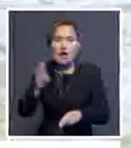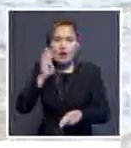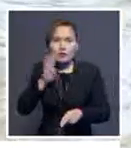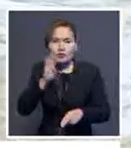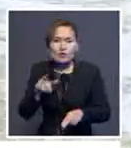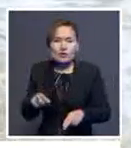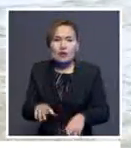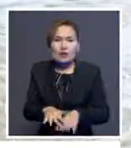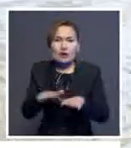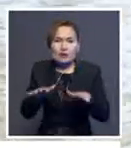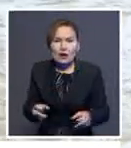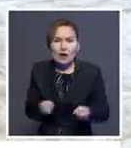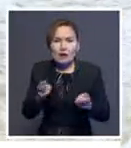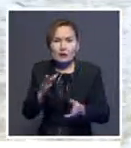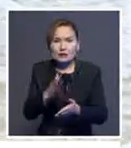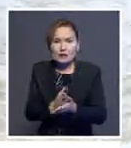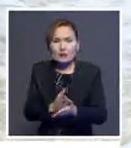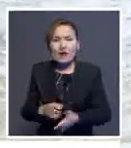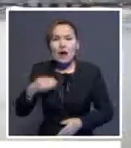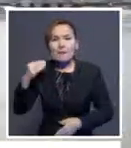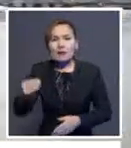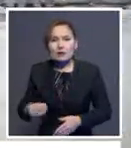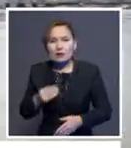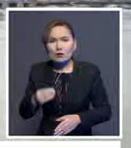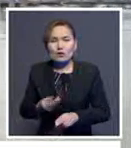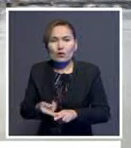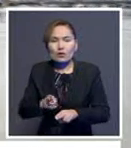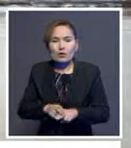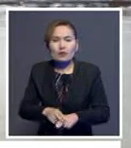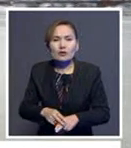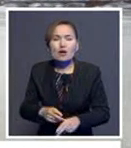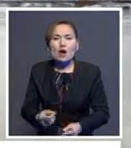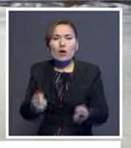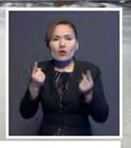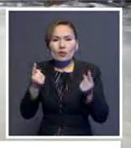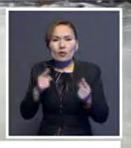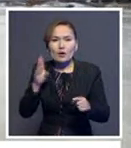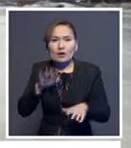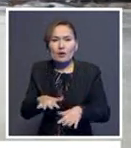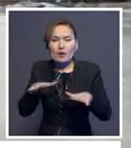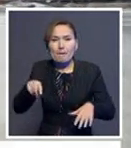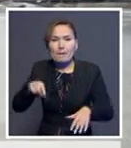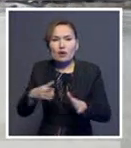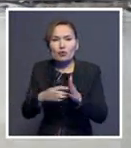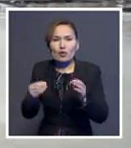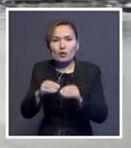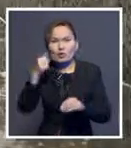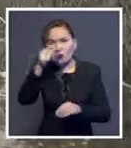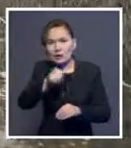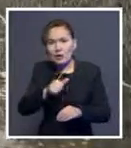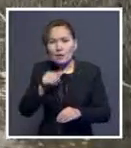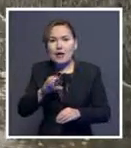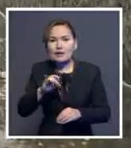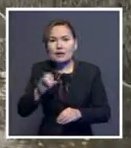тұрғындарға сақ болуға кеңес берілді. Айта кету керек, Парижде ең сұрапыл су апаты 1910 жылы болып, сол кезде